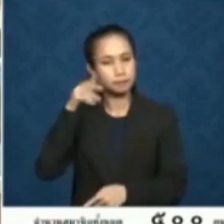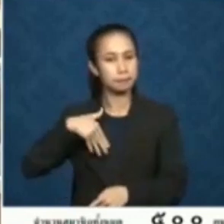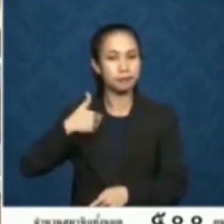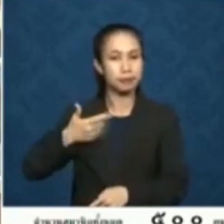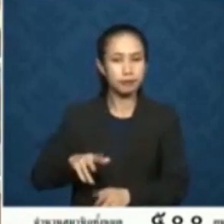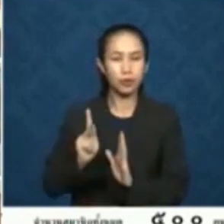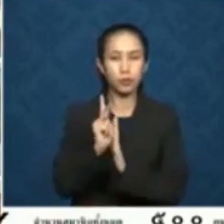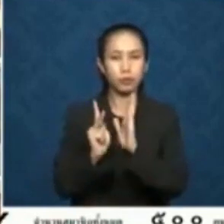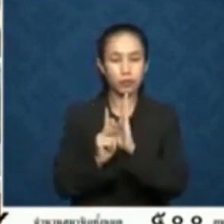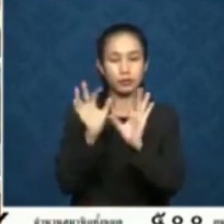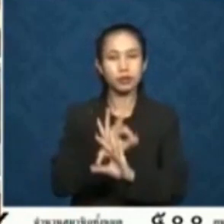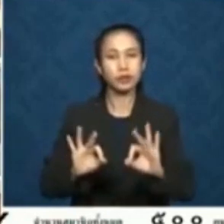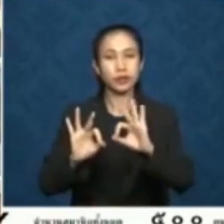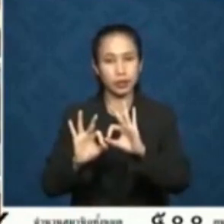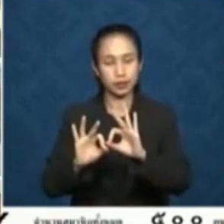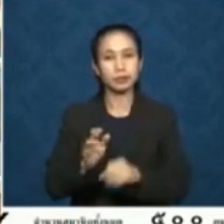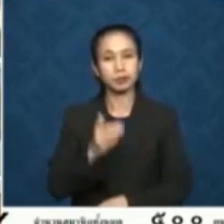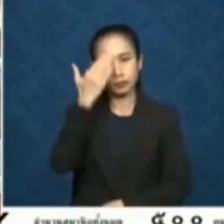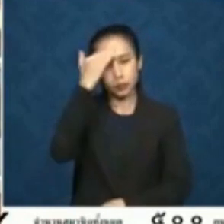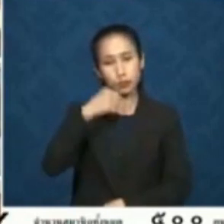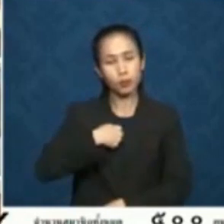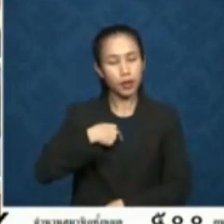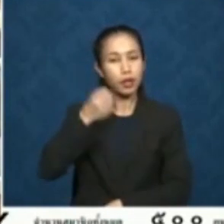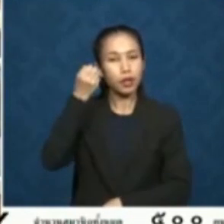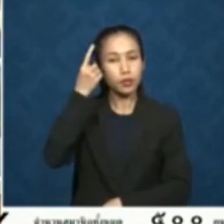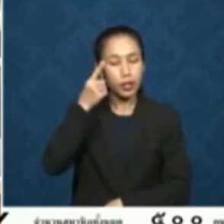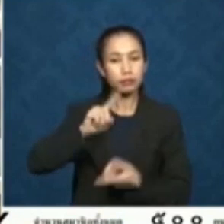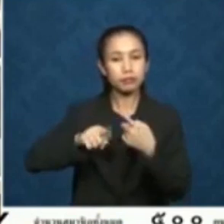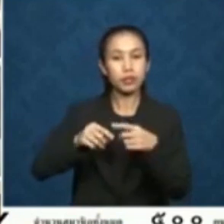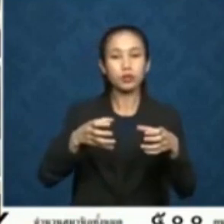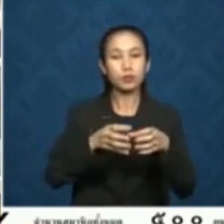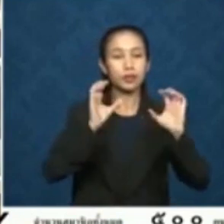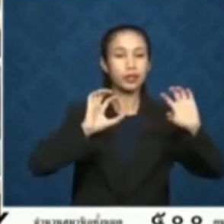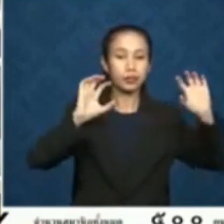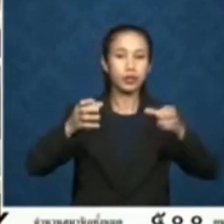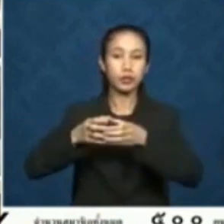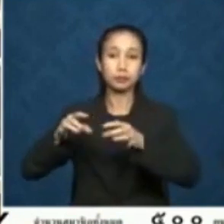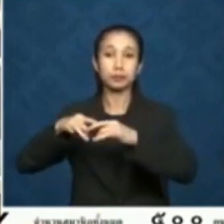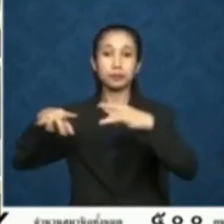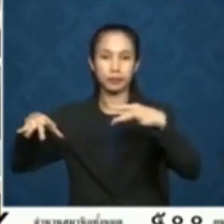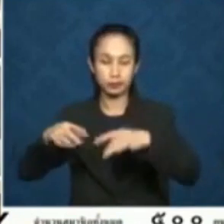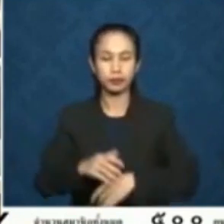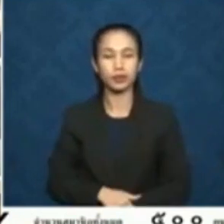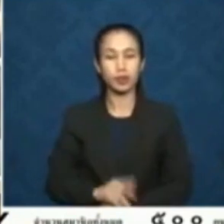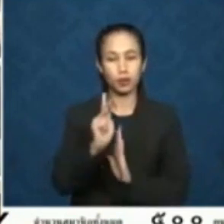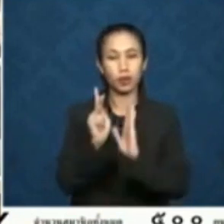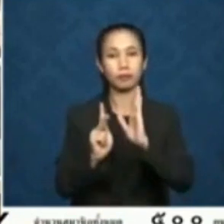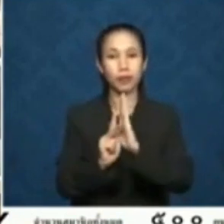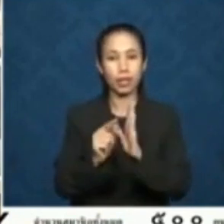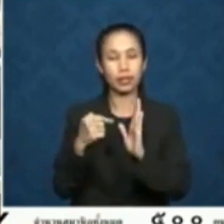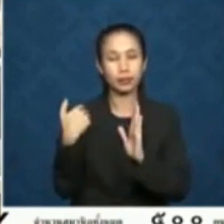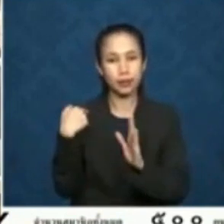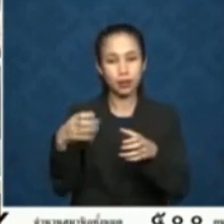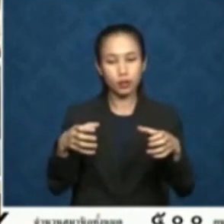ก็ไม่สบายใจครับและคิดว่ากฎหมายนี้เป็นกฎหมายที่มีความสำคัญเป็นอย่างยิ่งและผมก็เข้าใจเพื่อนสมาชิกนะครับทั้งฝ่ายค้านและฝ่ายรัฐบาลกฎหมาย